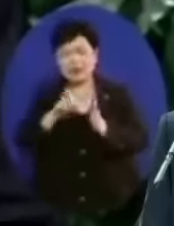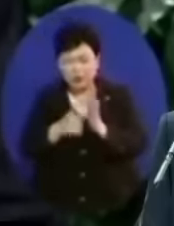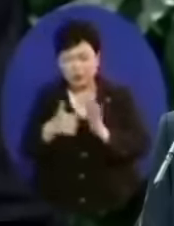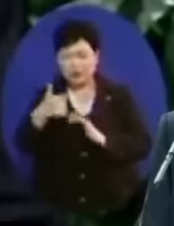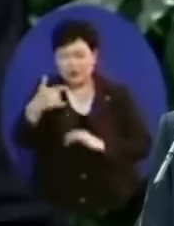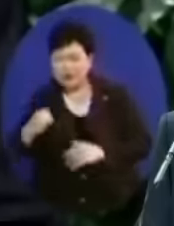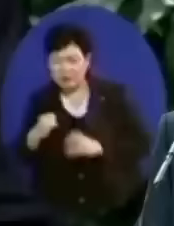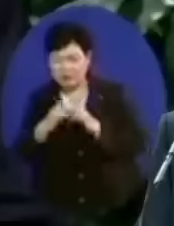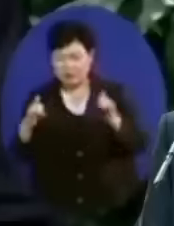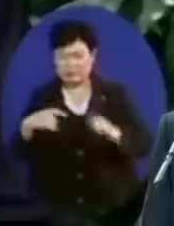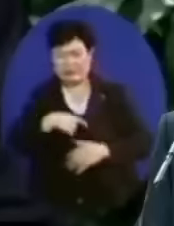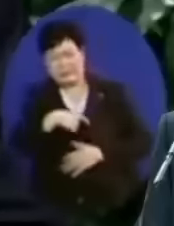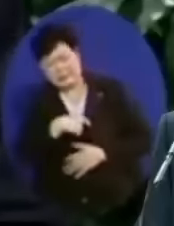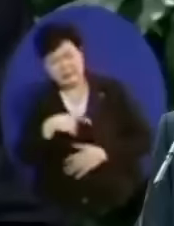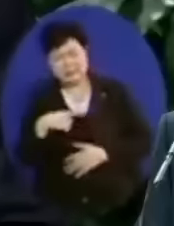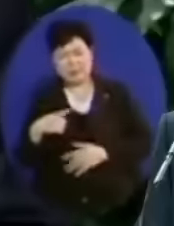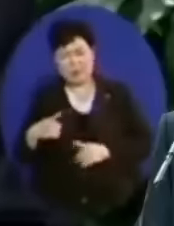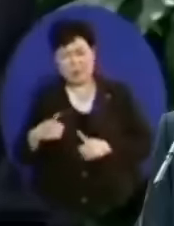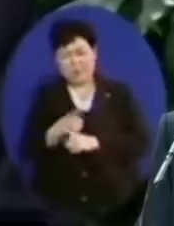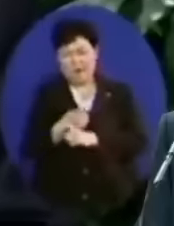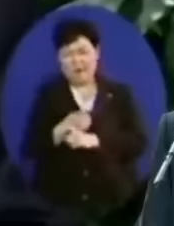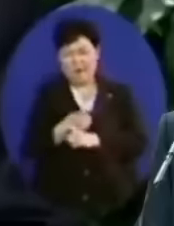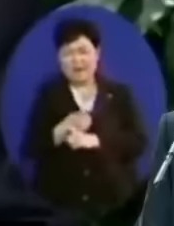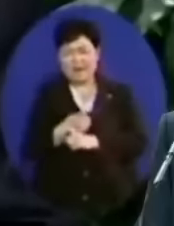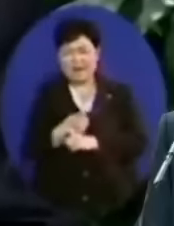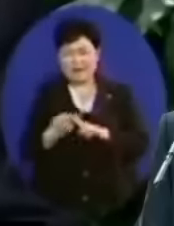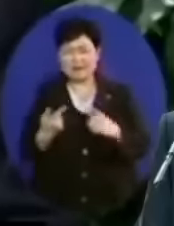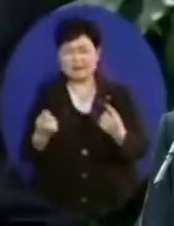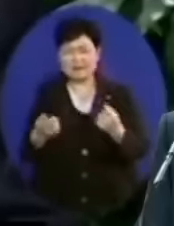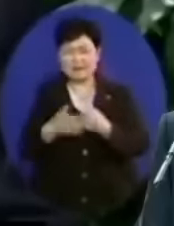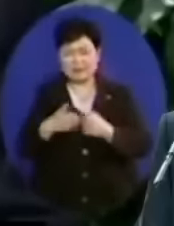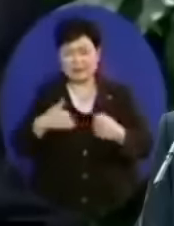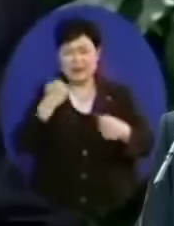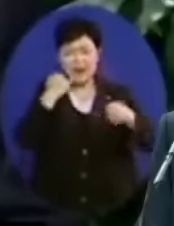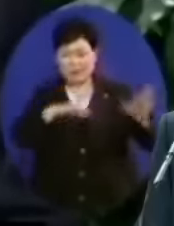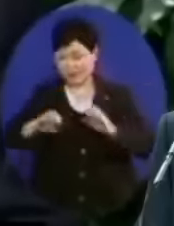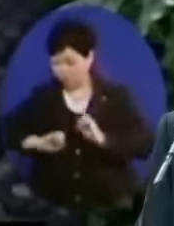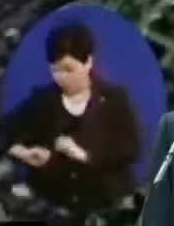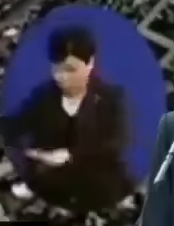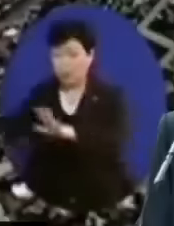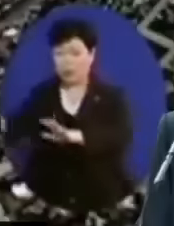니네 사람들에게 원한을 가지고 있었습니다. 그러므로 나를 바다에 던져라.